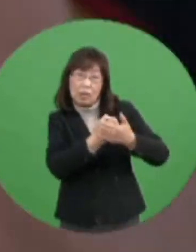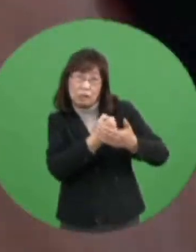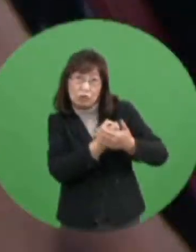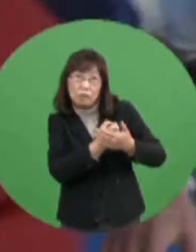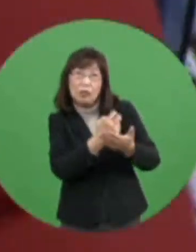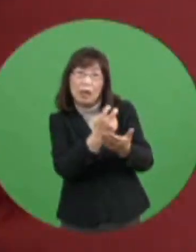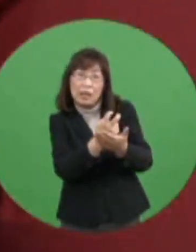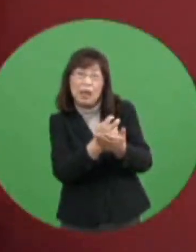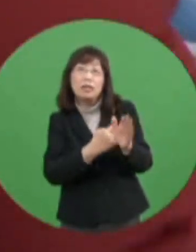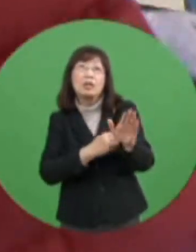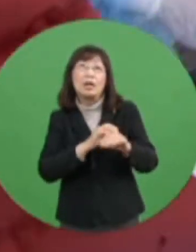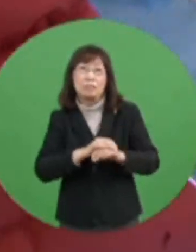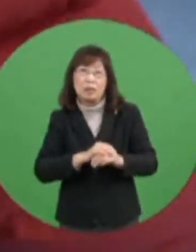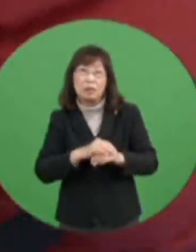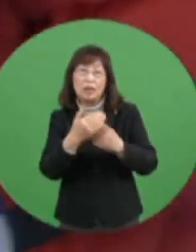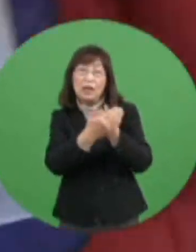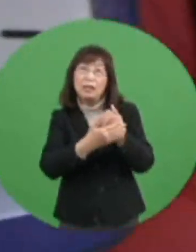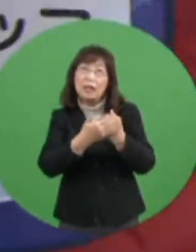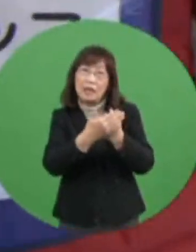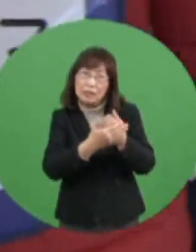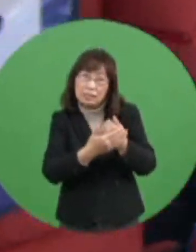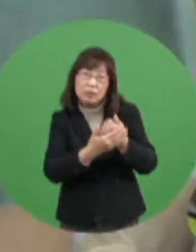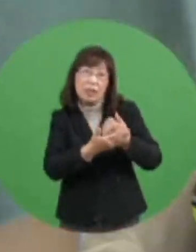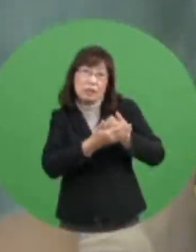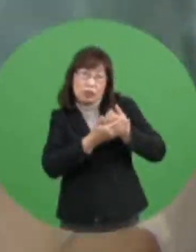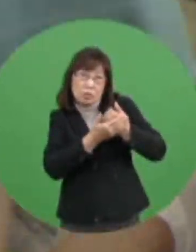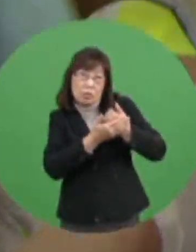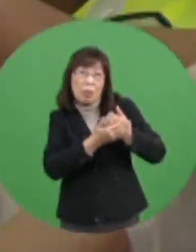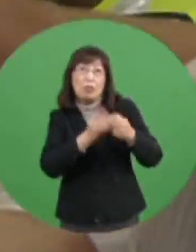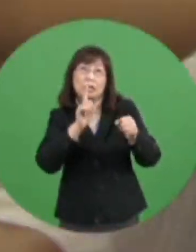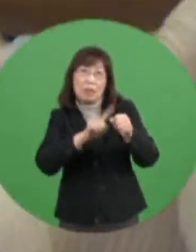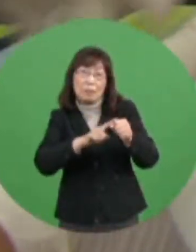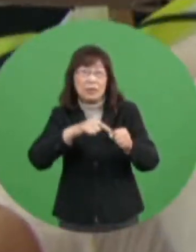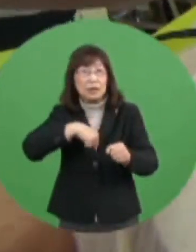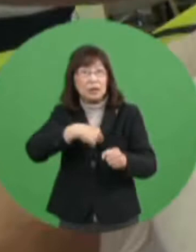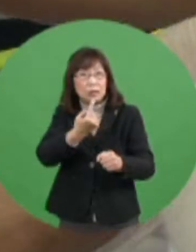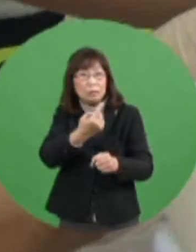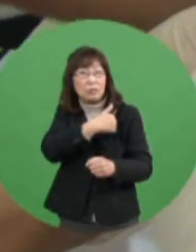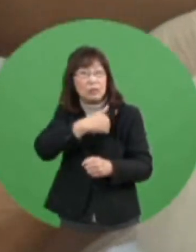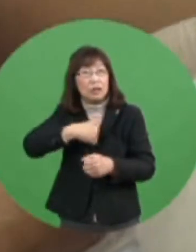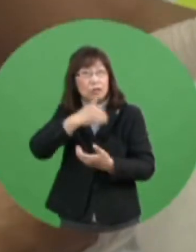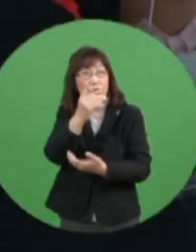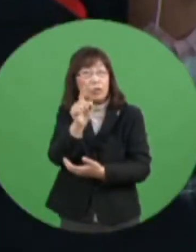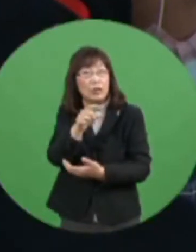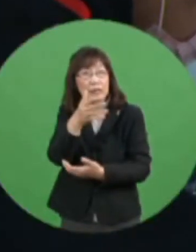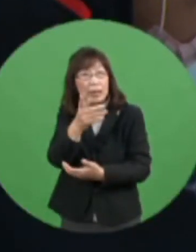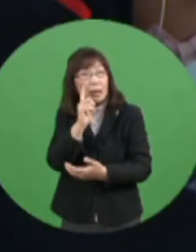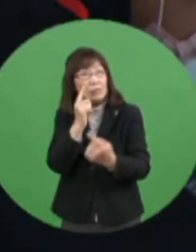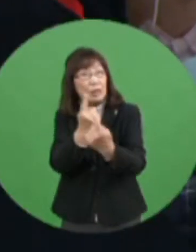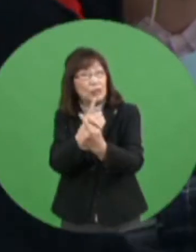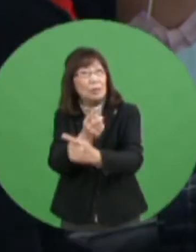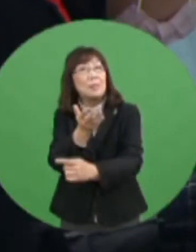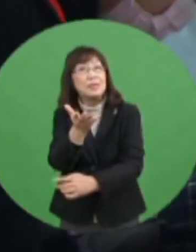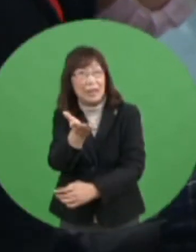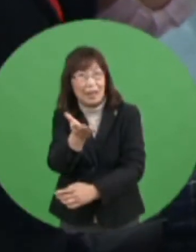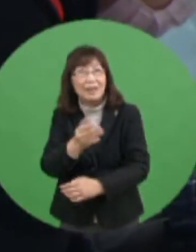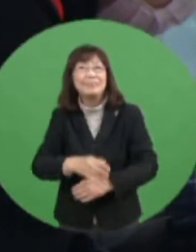。大切な命を守るためあなた自身にできることは何か見直してみませんか。